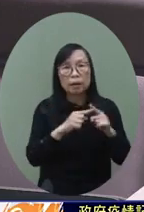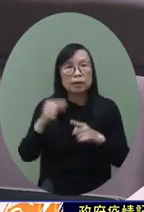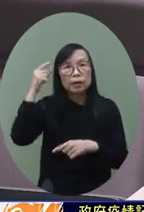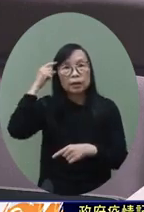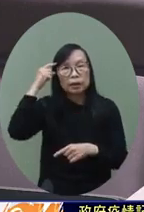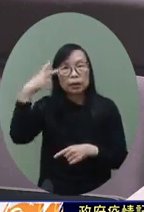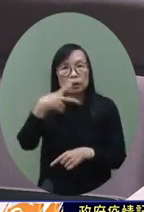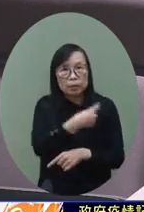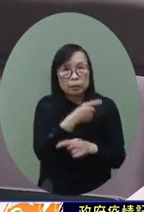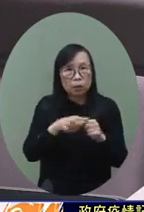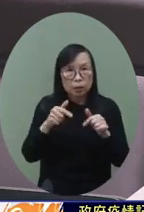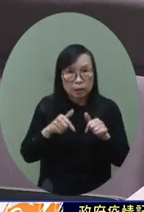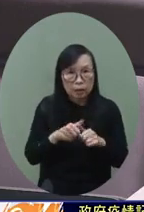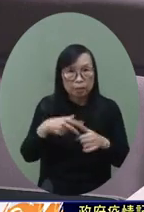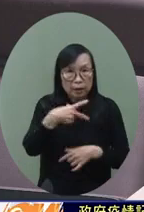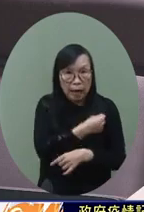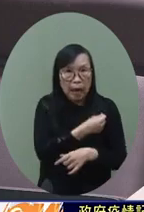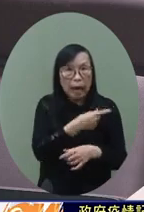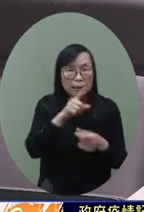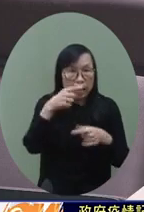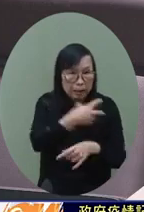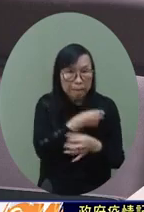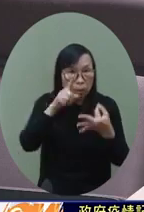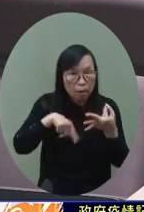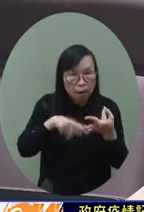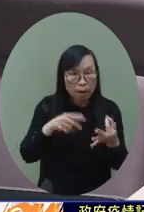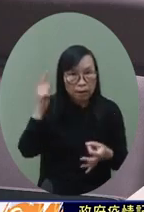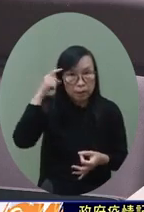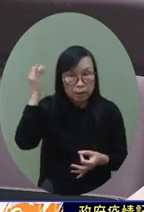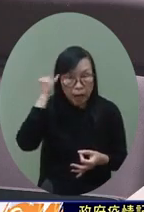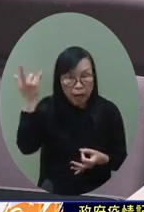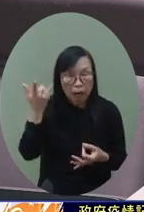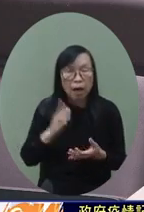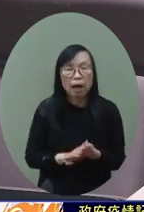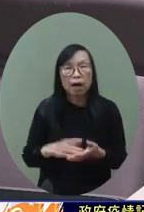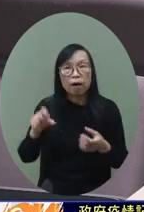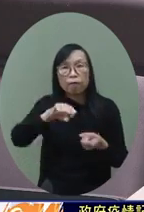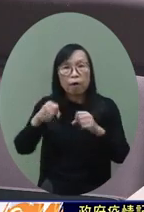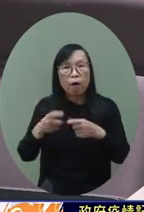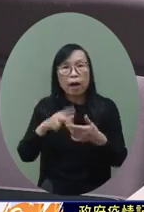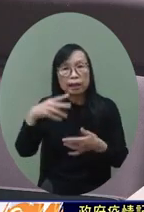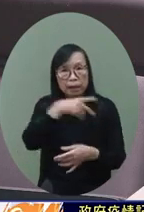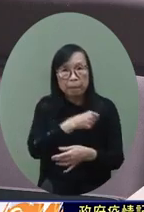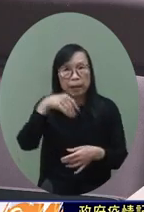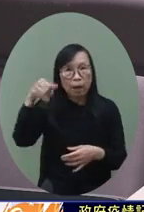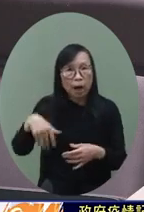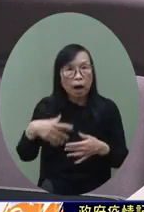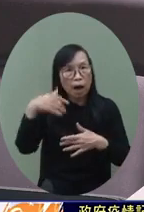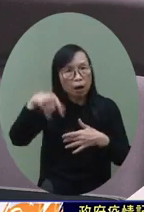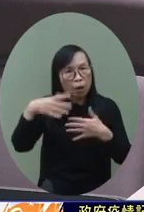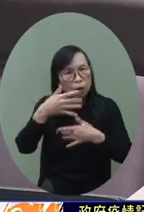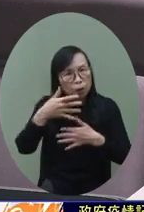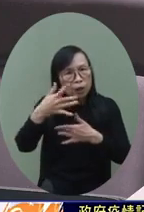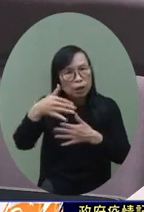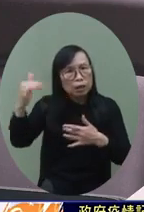一個接種中心係打邊一隻疫苗嘅咧？另外，科興同埋即係復星嘅疫苗係咪下個月嘅幾時可以到港